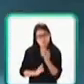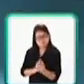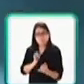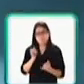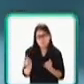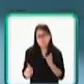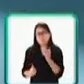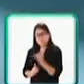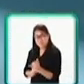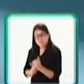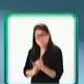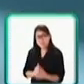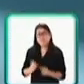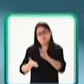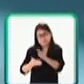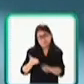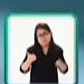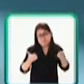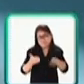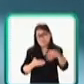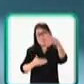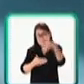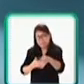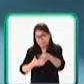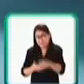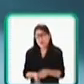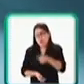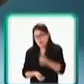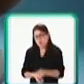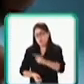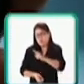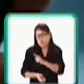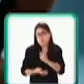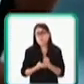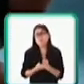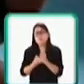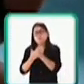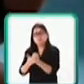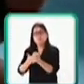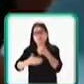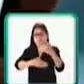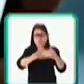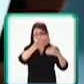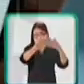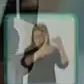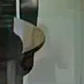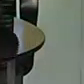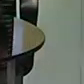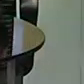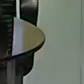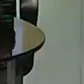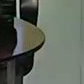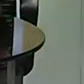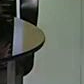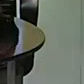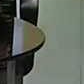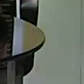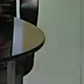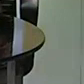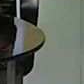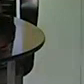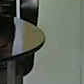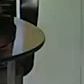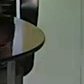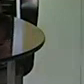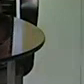ข้าใจแต่ว่าดูแล้วมันก็ไม่น่าจะไปแบ่งภาคนะดิฉันว ่ าออกมาเป็นรวมๆไม่ได้หรอแต่ว่าแต่งตัวให้มันแบบแต่งตัวเป็น